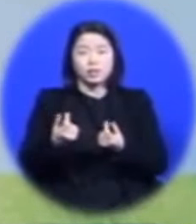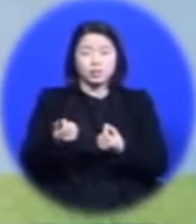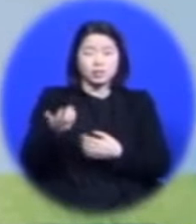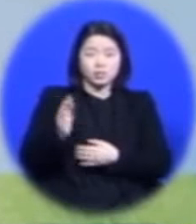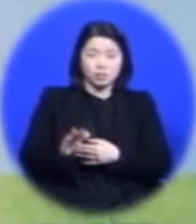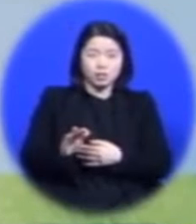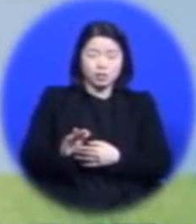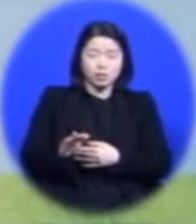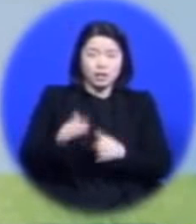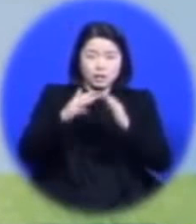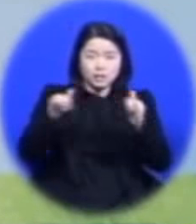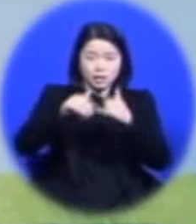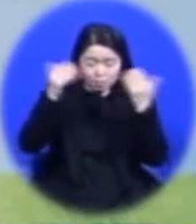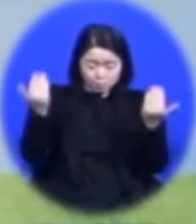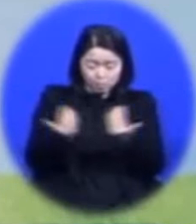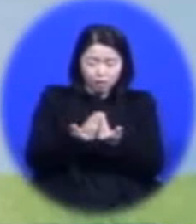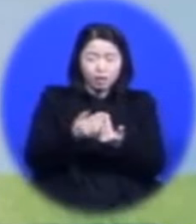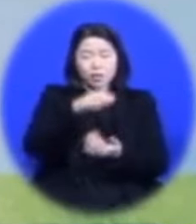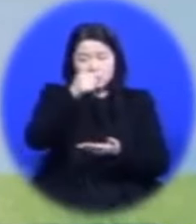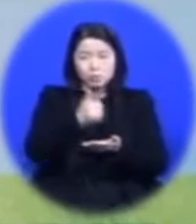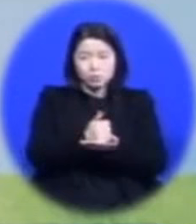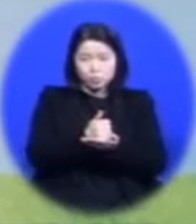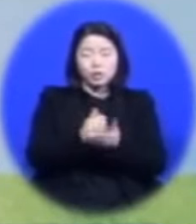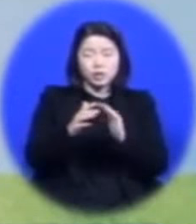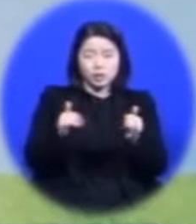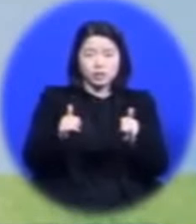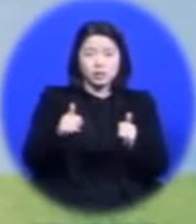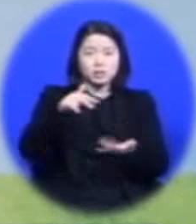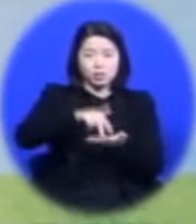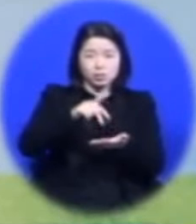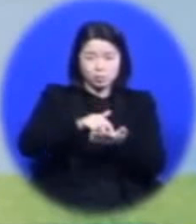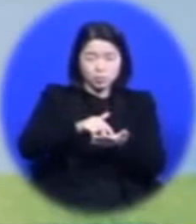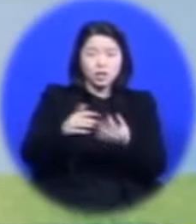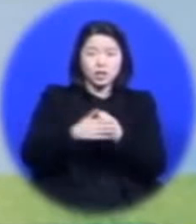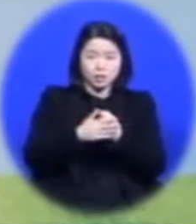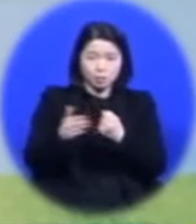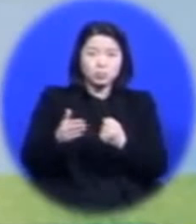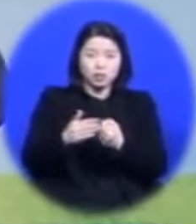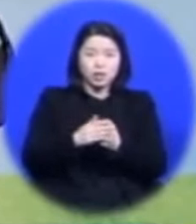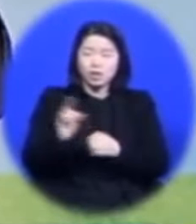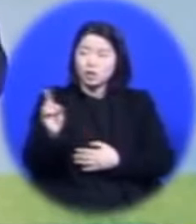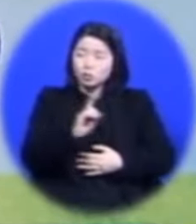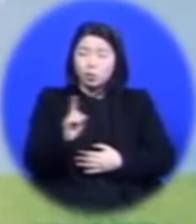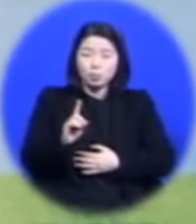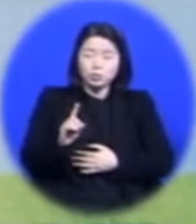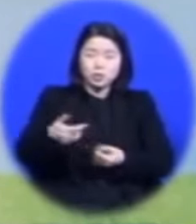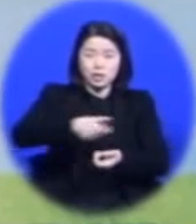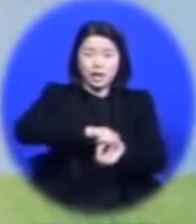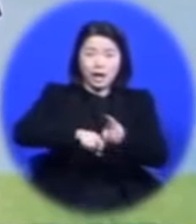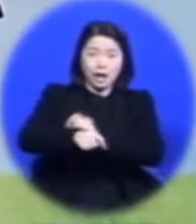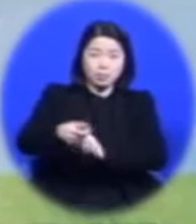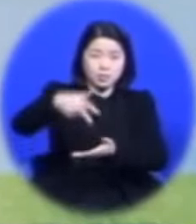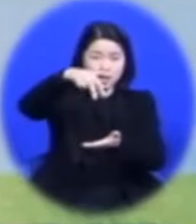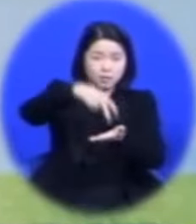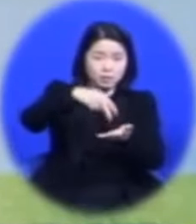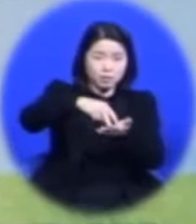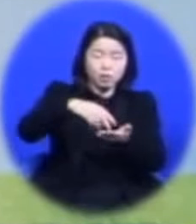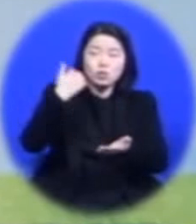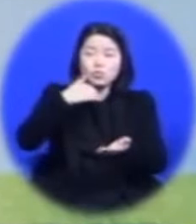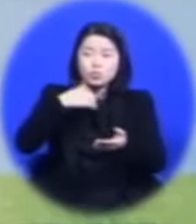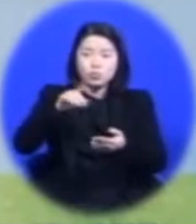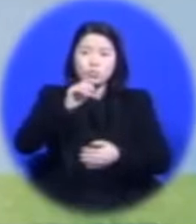사람이 다 죄인이지 뭐 이런 형편이니 도무지 앞장서서 누구를